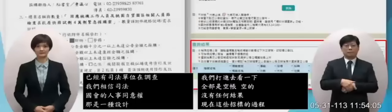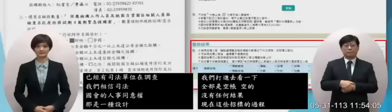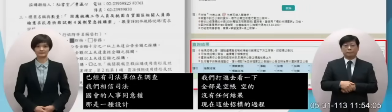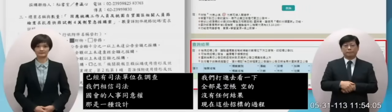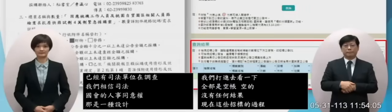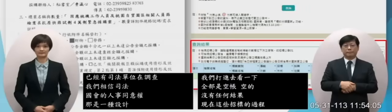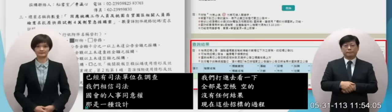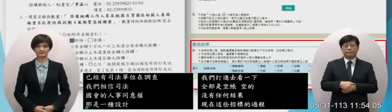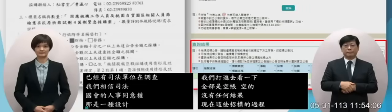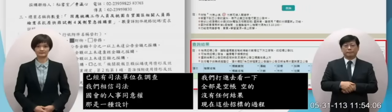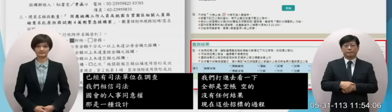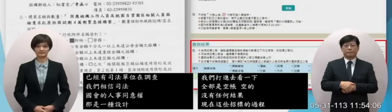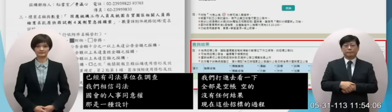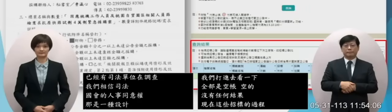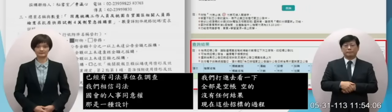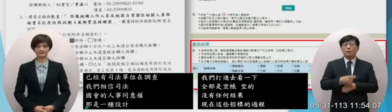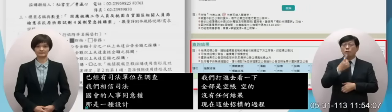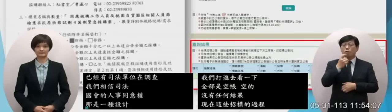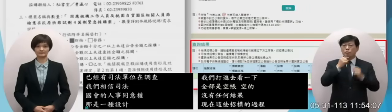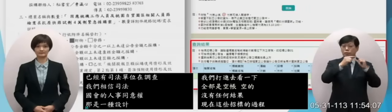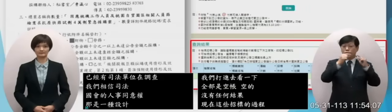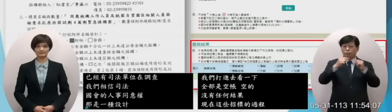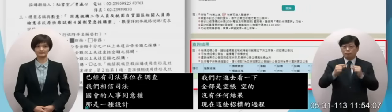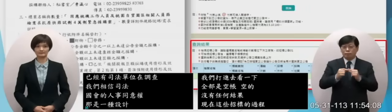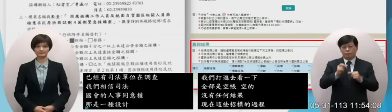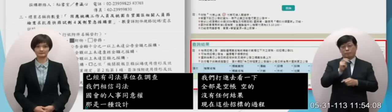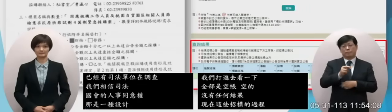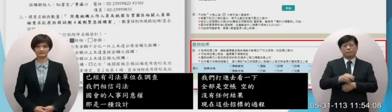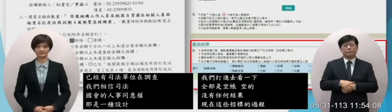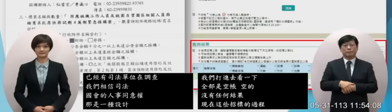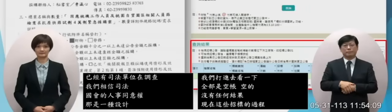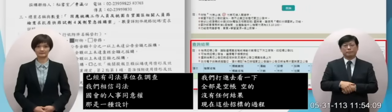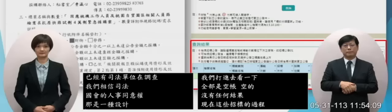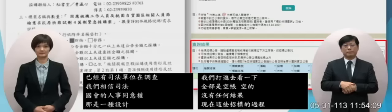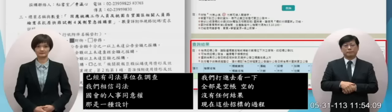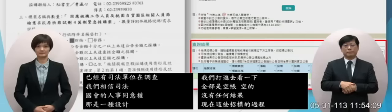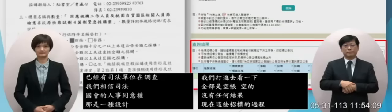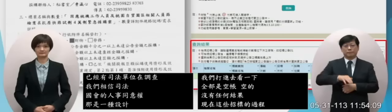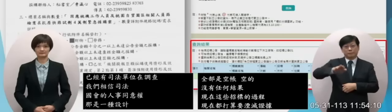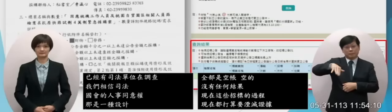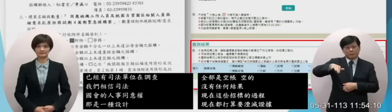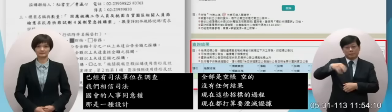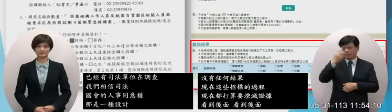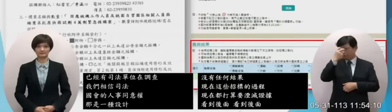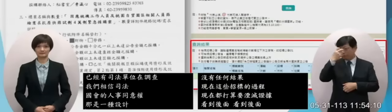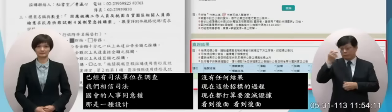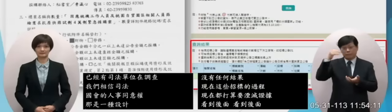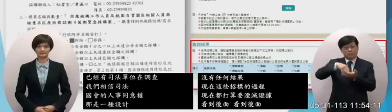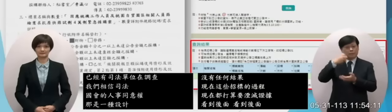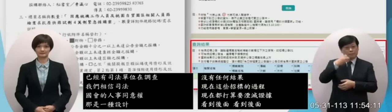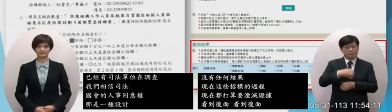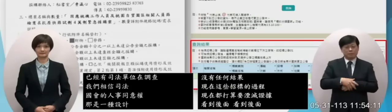看到后面，啊，红框这里都很清楚，啊，右下方查询的结果。